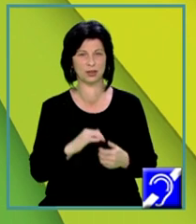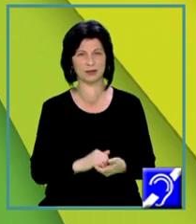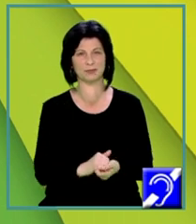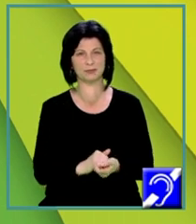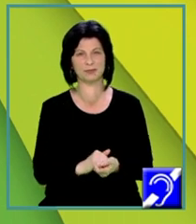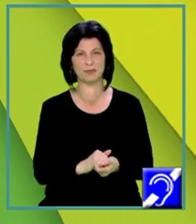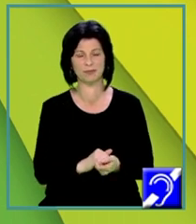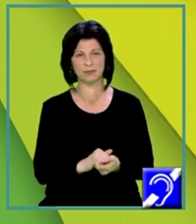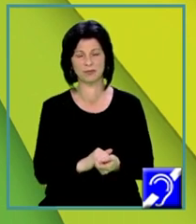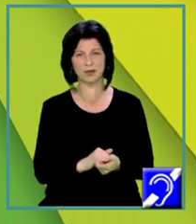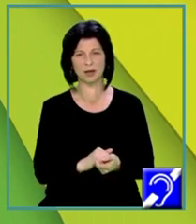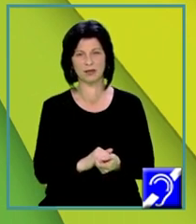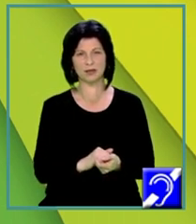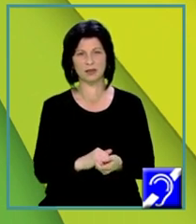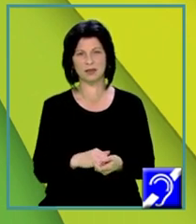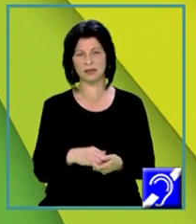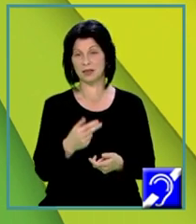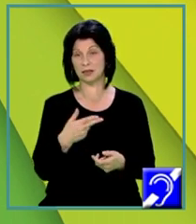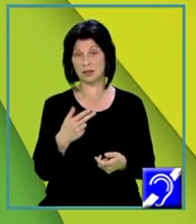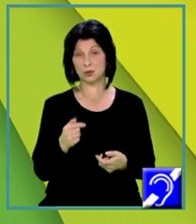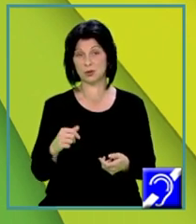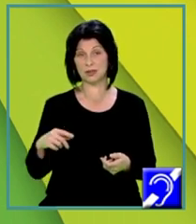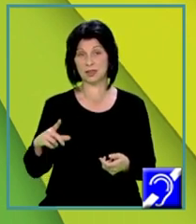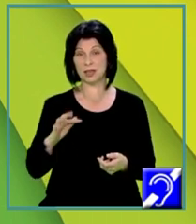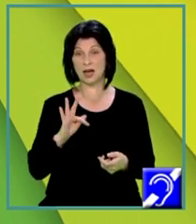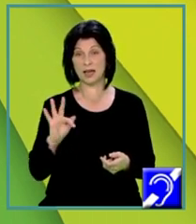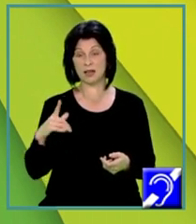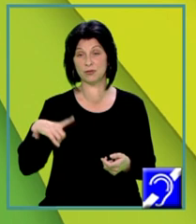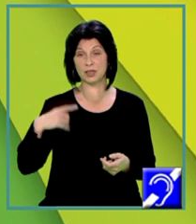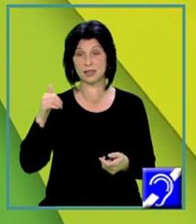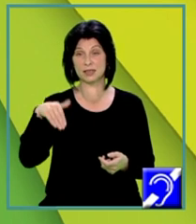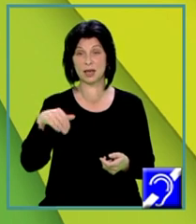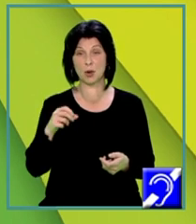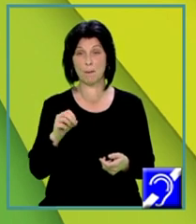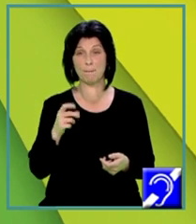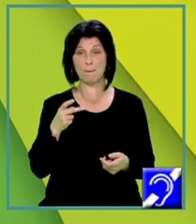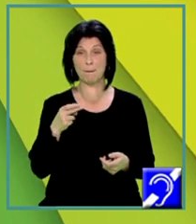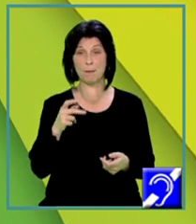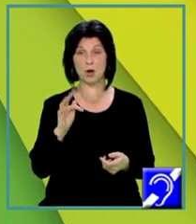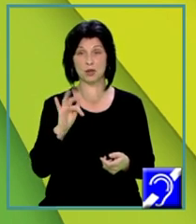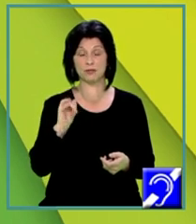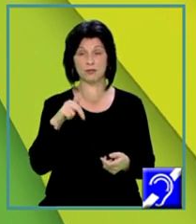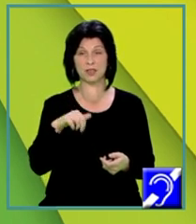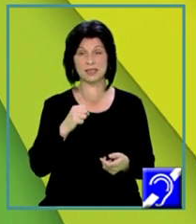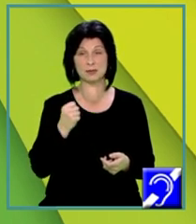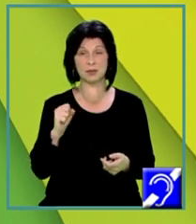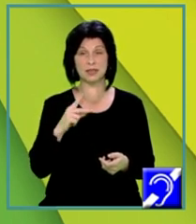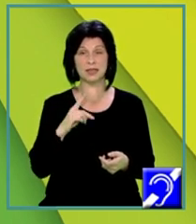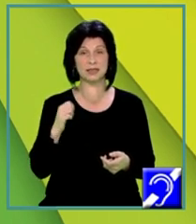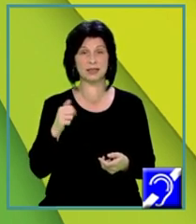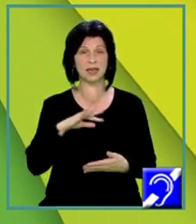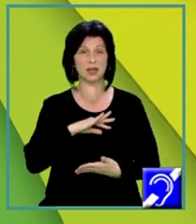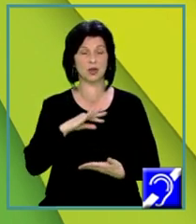această Matrice A mare egal a bea din i alegând z a plus b radical din de